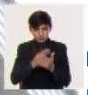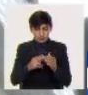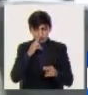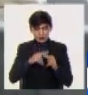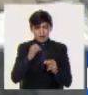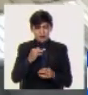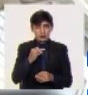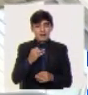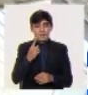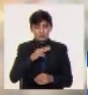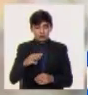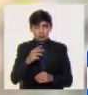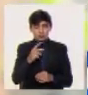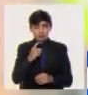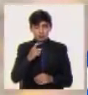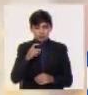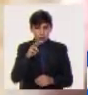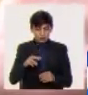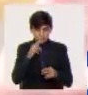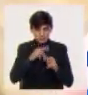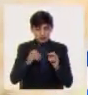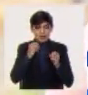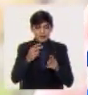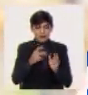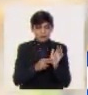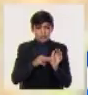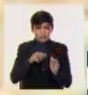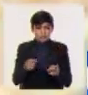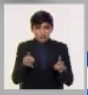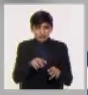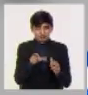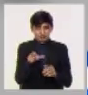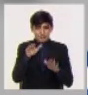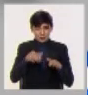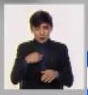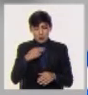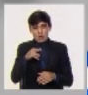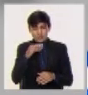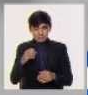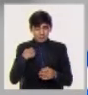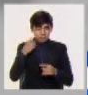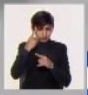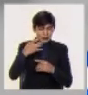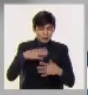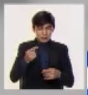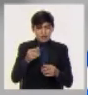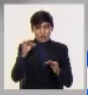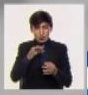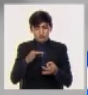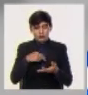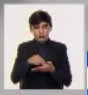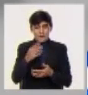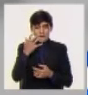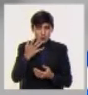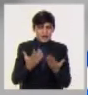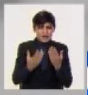100. На карте осталось 800 тенге. Никаких смс-сообщений не получал, кодов не вводил, говорит блогер. Деньги ушли якобы за покупку фото или